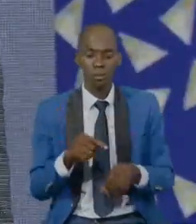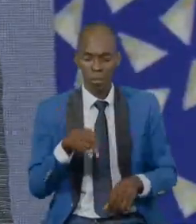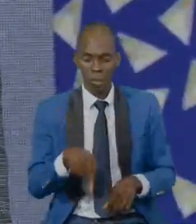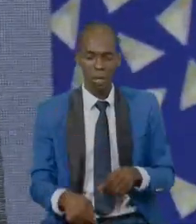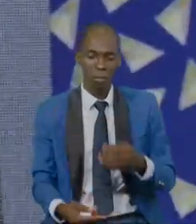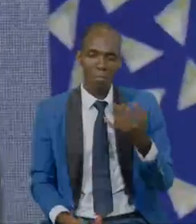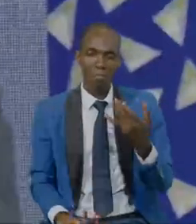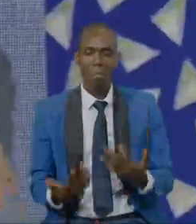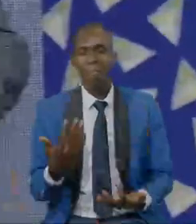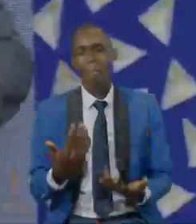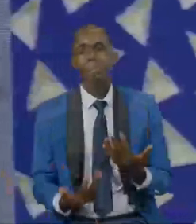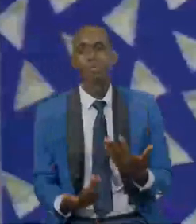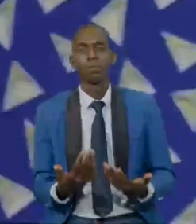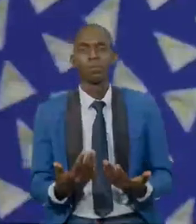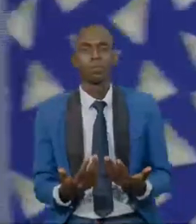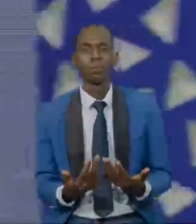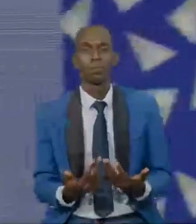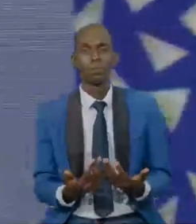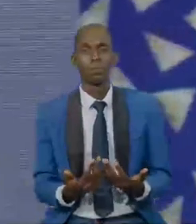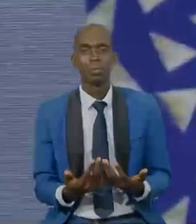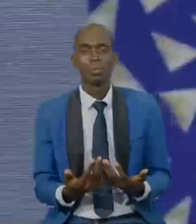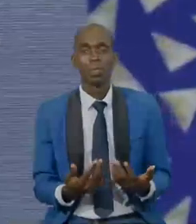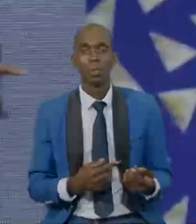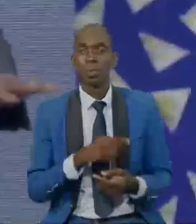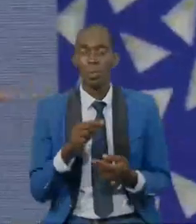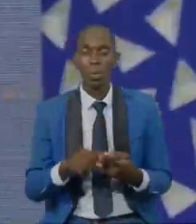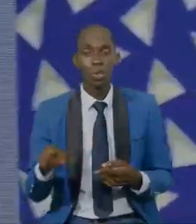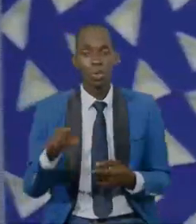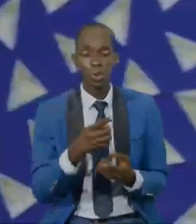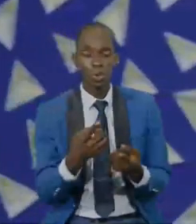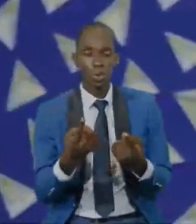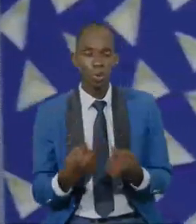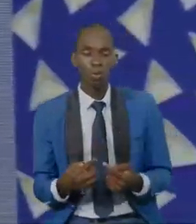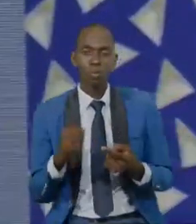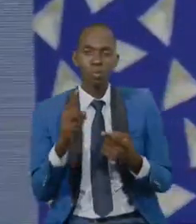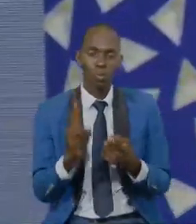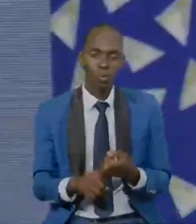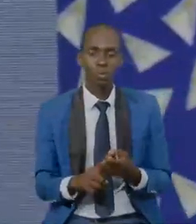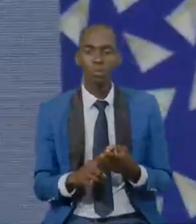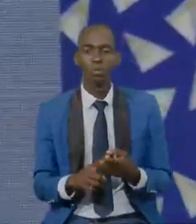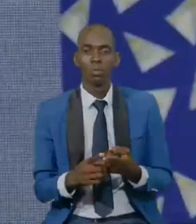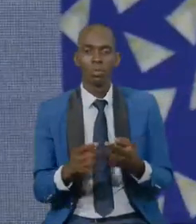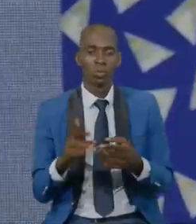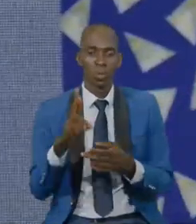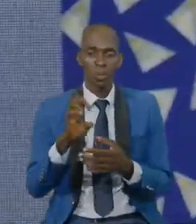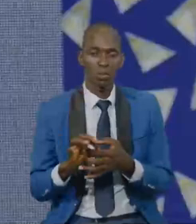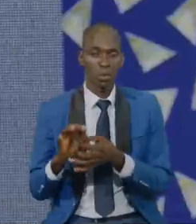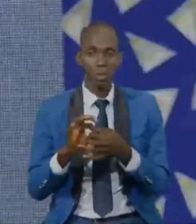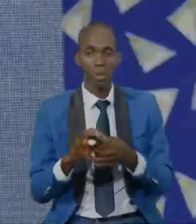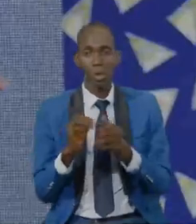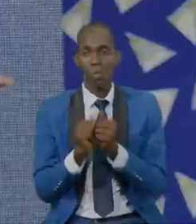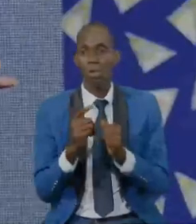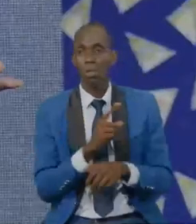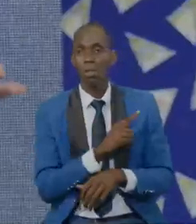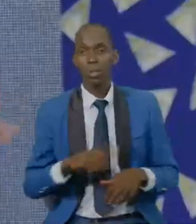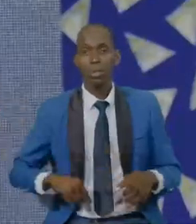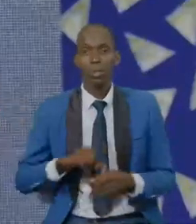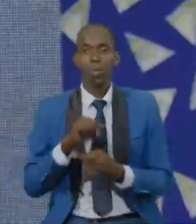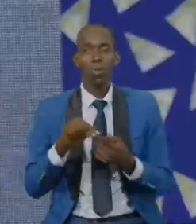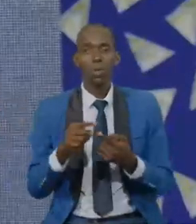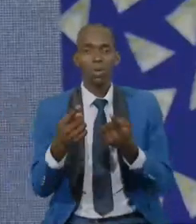châtié sur terre et châtié en enfer. When you come to reconcile with the Lord, lorsque tu viens te réconcilier avec le Seigneur,